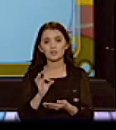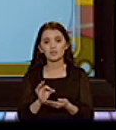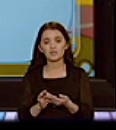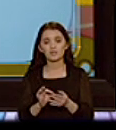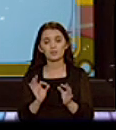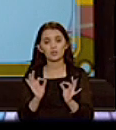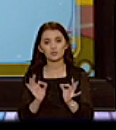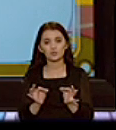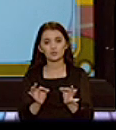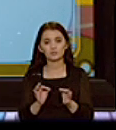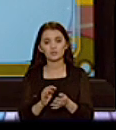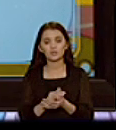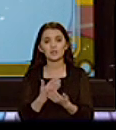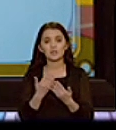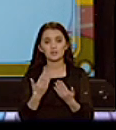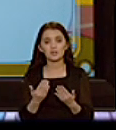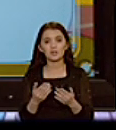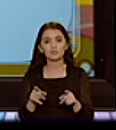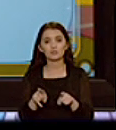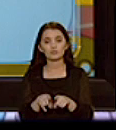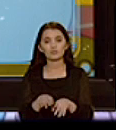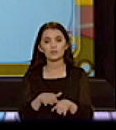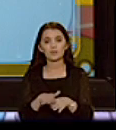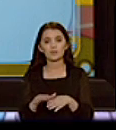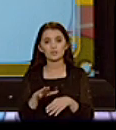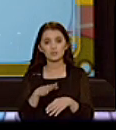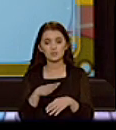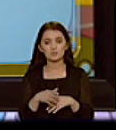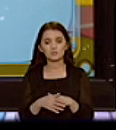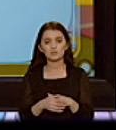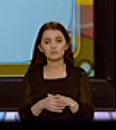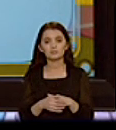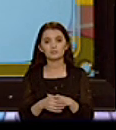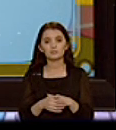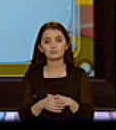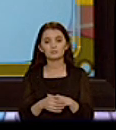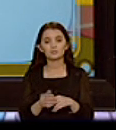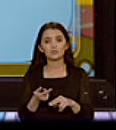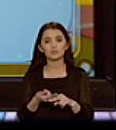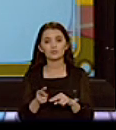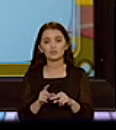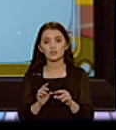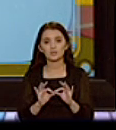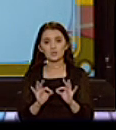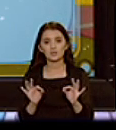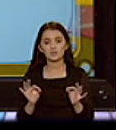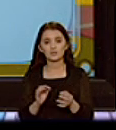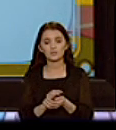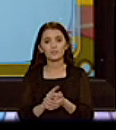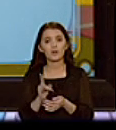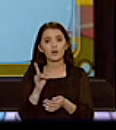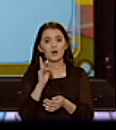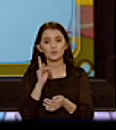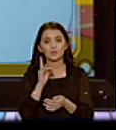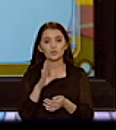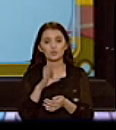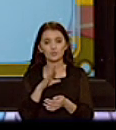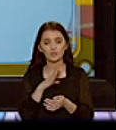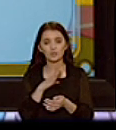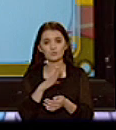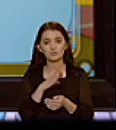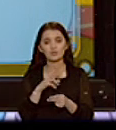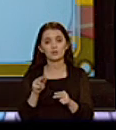Natijalar to'g'rimi? Siz ham shunday bajaribsizmi? Unday bo'lsa, juda ham yaxshi. Xatolikka yo'l qo'ygan